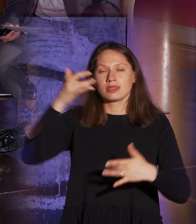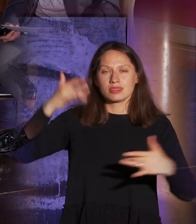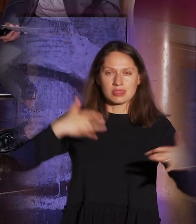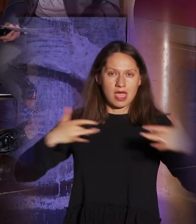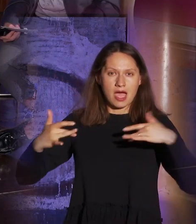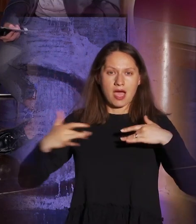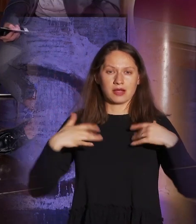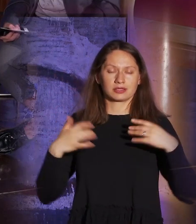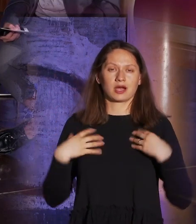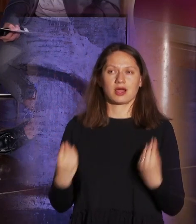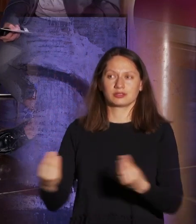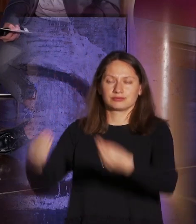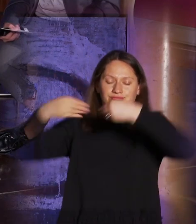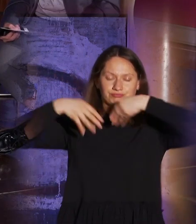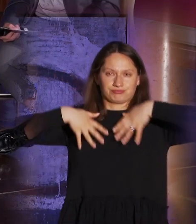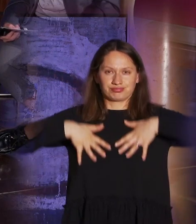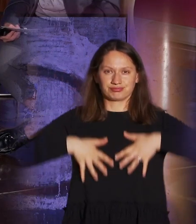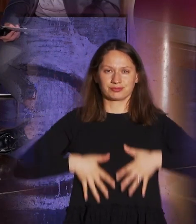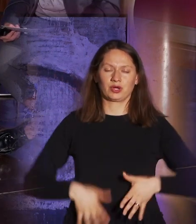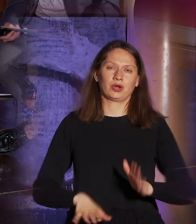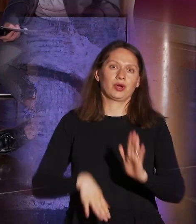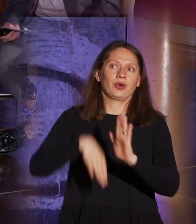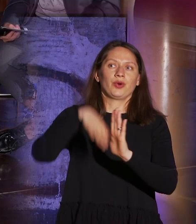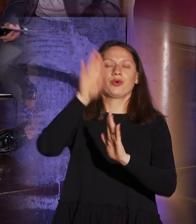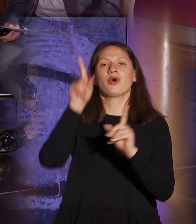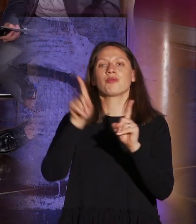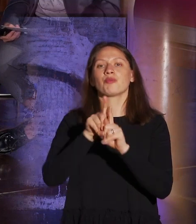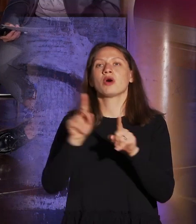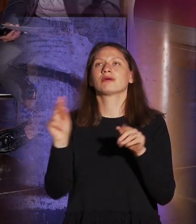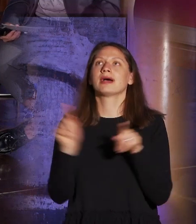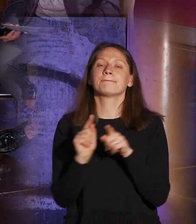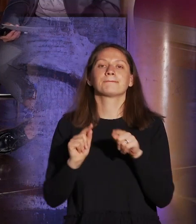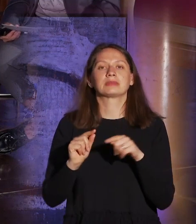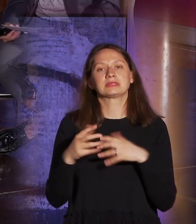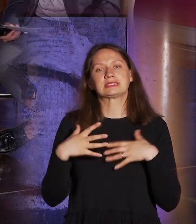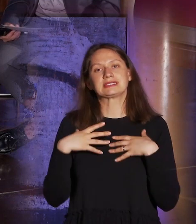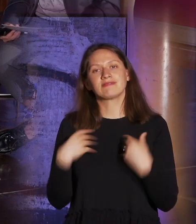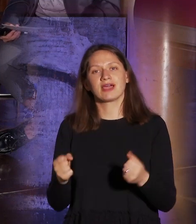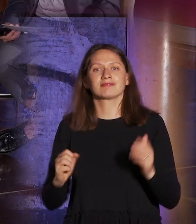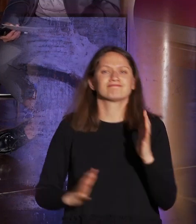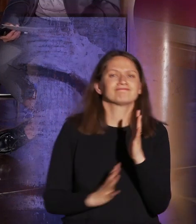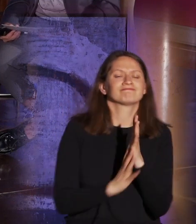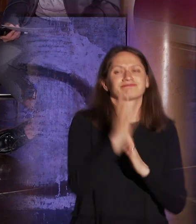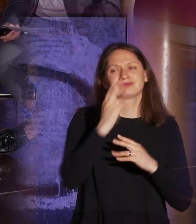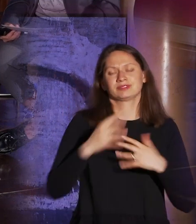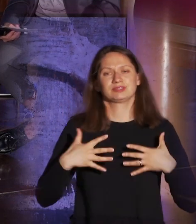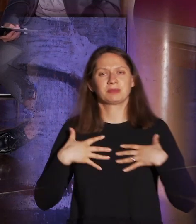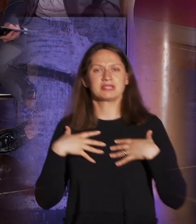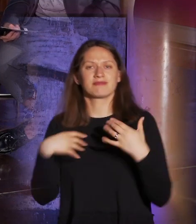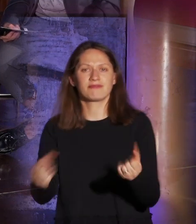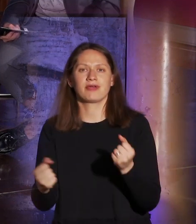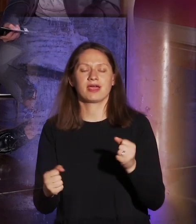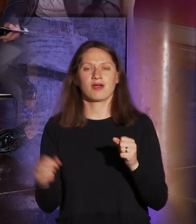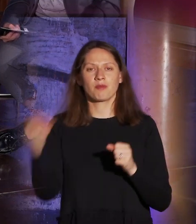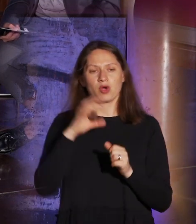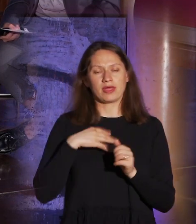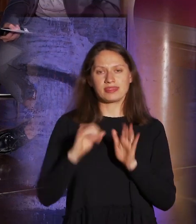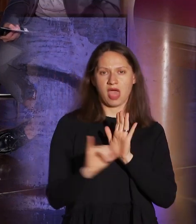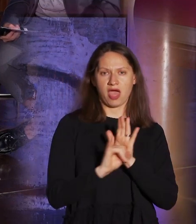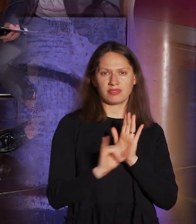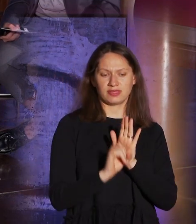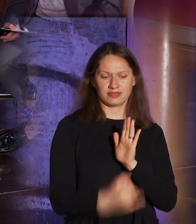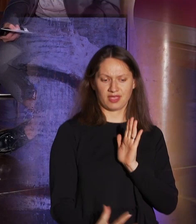yra didžiausias, ne? Per ką tu gali išgyti, per ką tu gali atpažinti save, ne? Atpažinti,